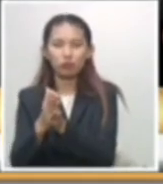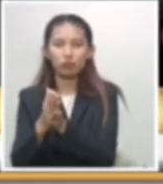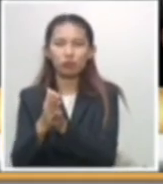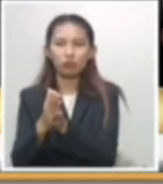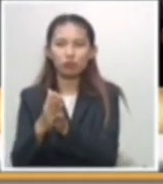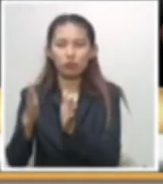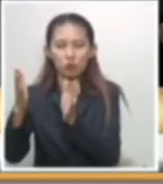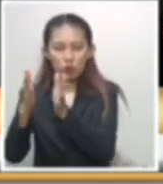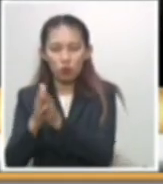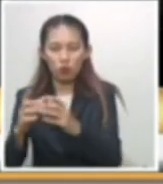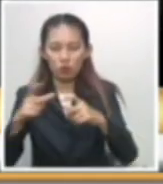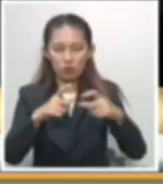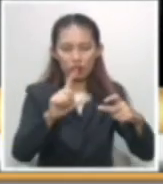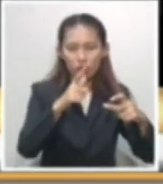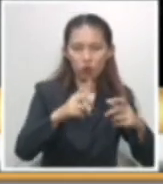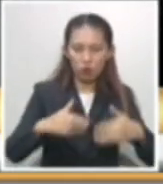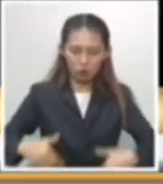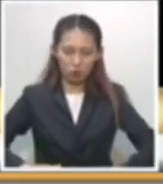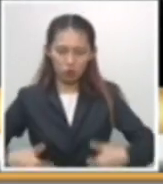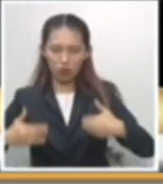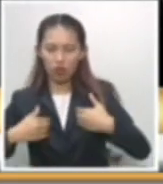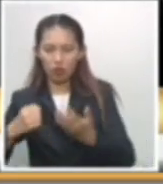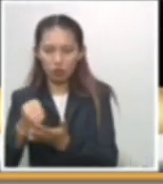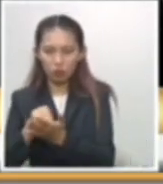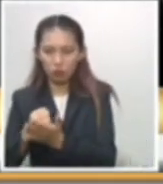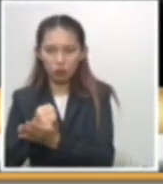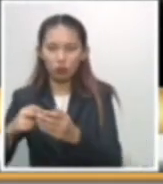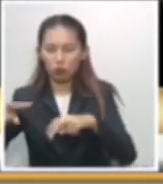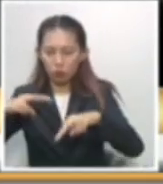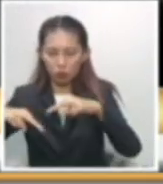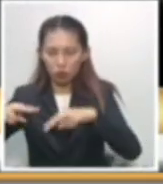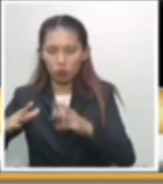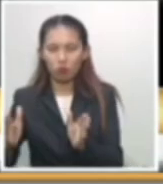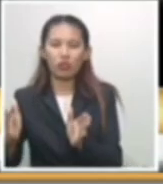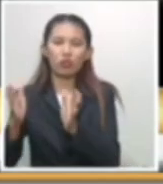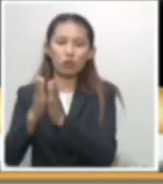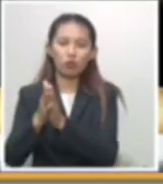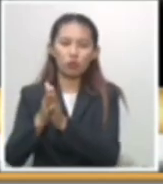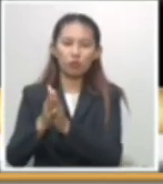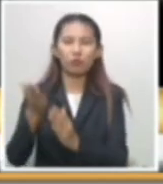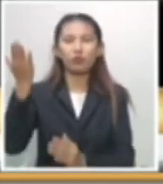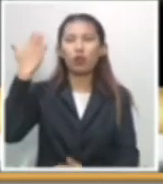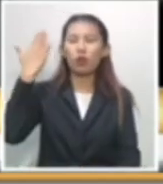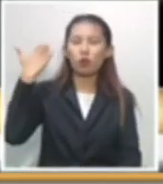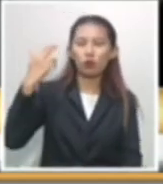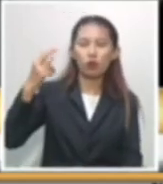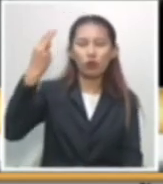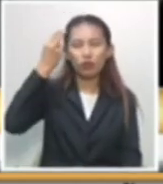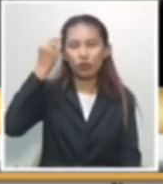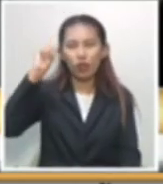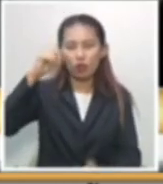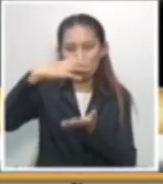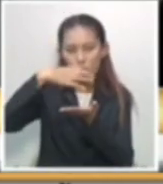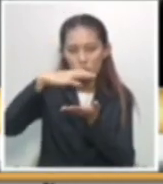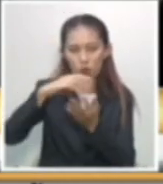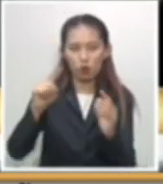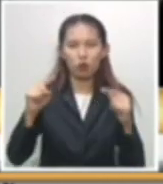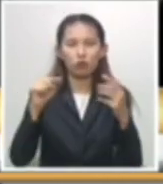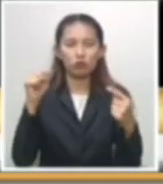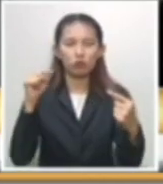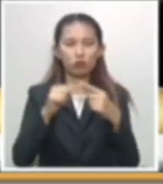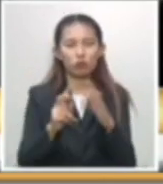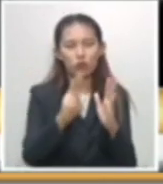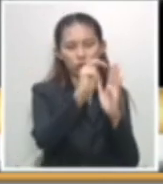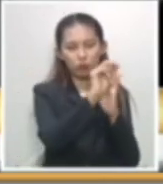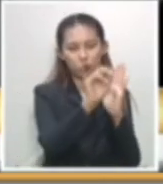กันผมเรียนอย่างนี้นะครับว่าเมื่อวันก่อนนายกมาแถลงนโยบายเกี่ยวกับเรื่องป้องกันปราบปราม